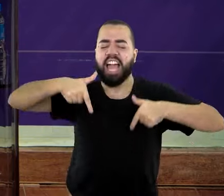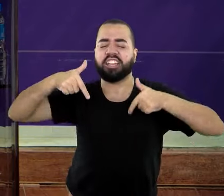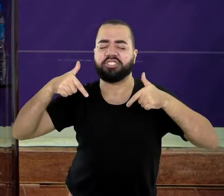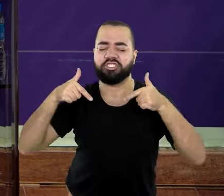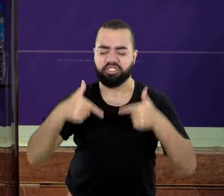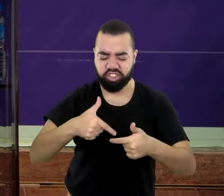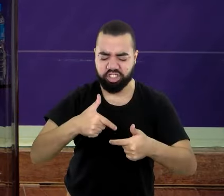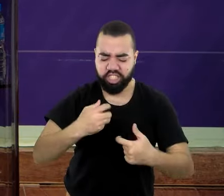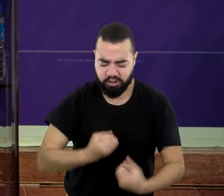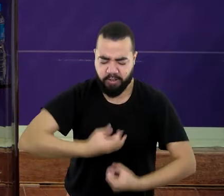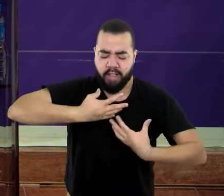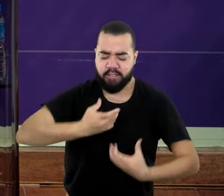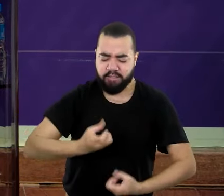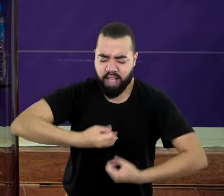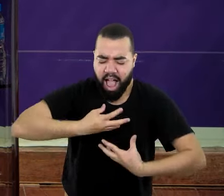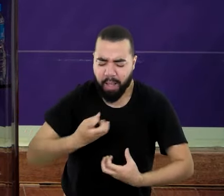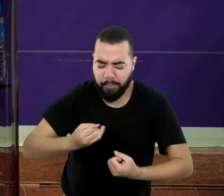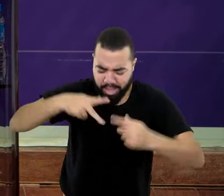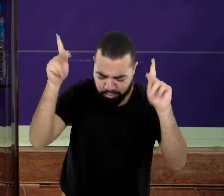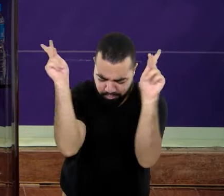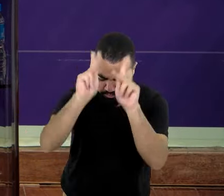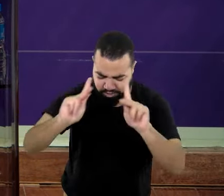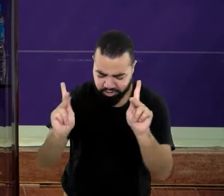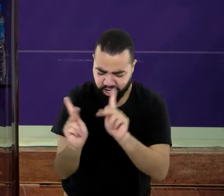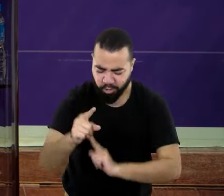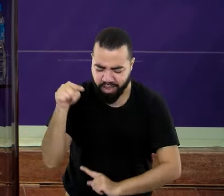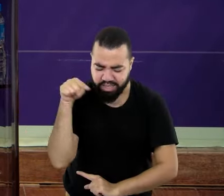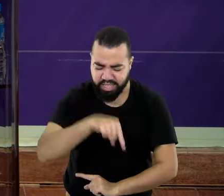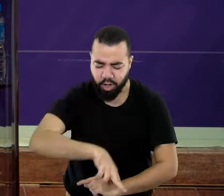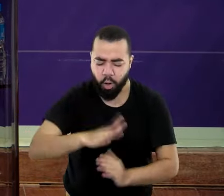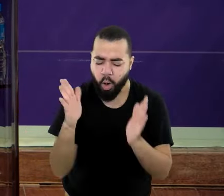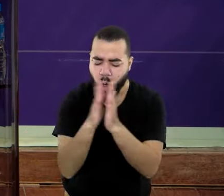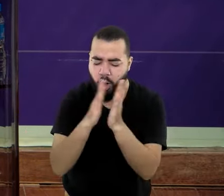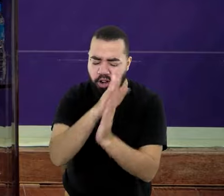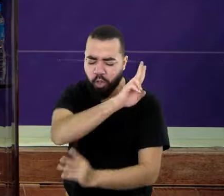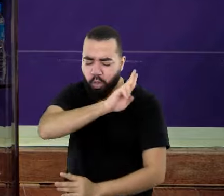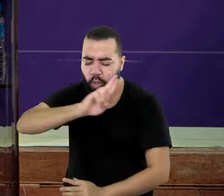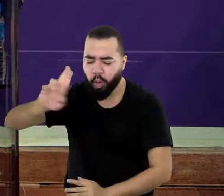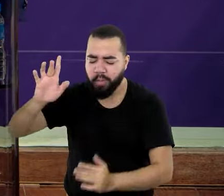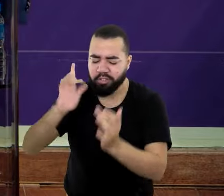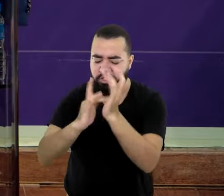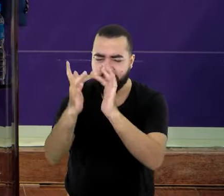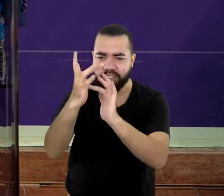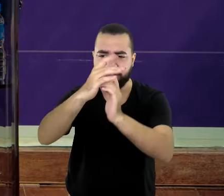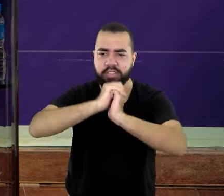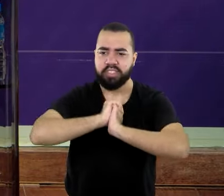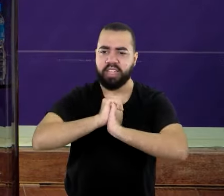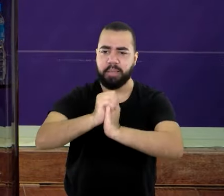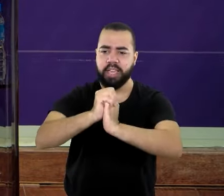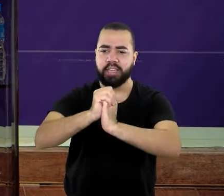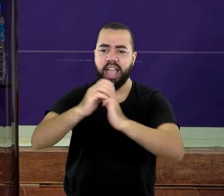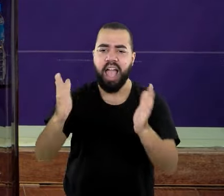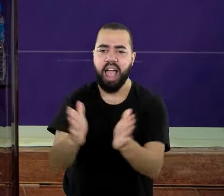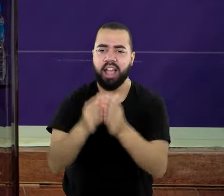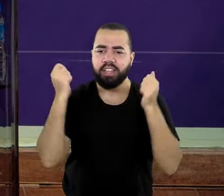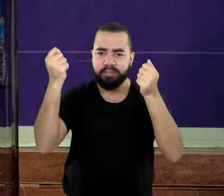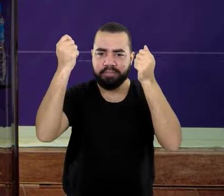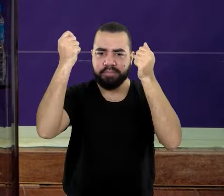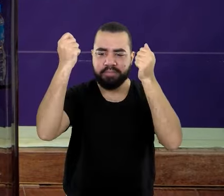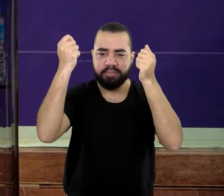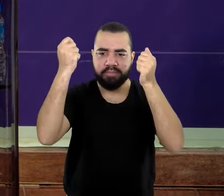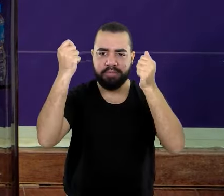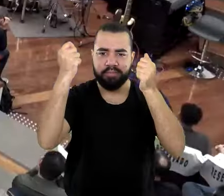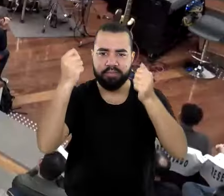Shalom neste lugar. 예수님 이름으로 기도합니다. Ora em nome de Jesus. Amém. Amém. Aleluia.